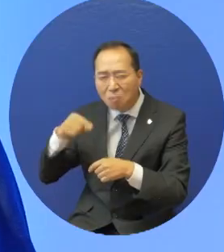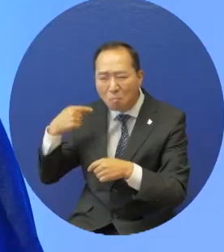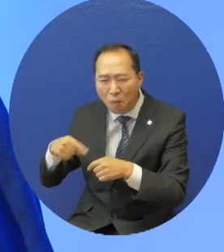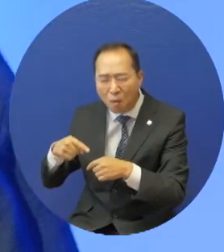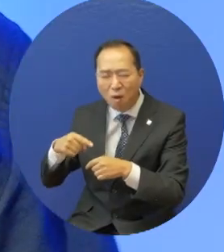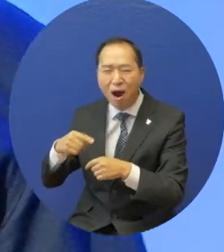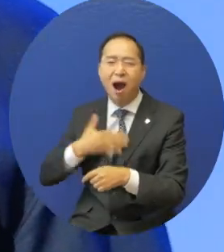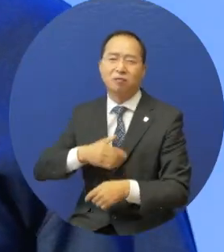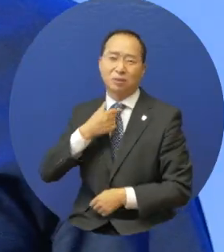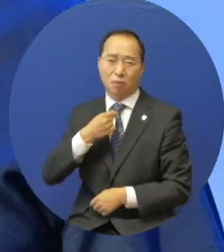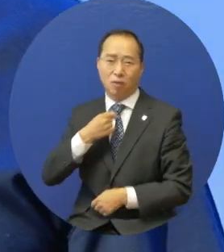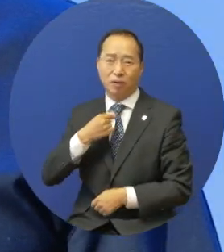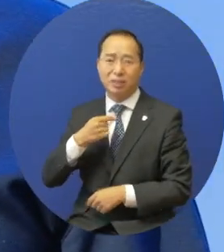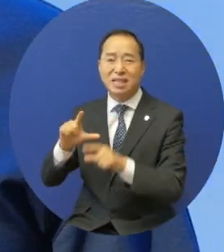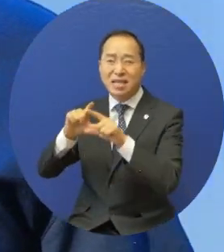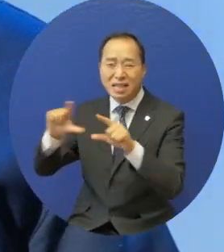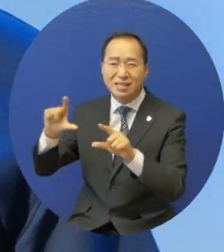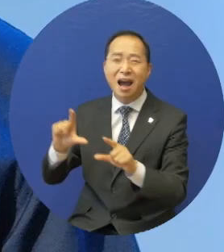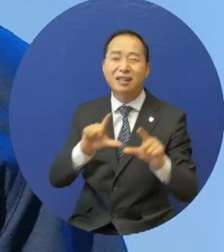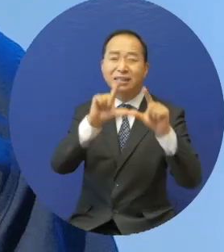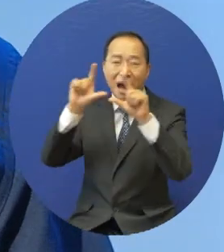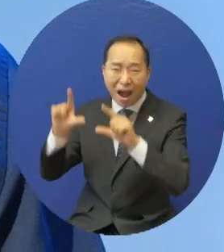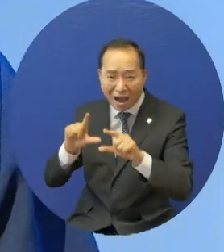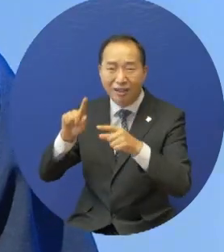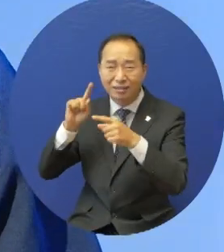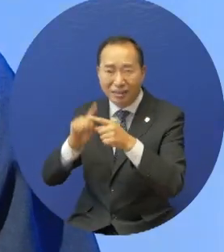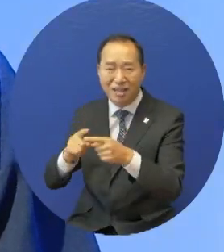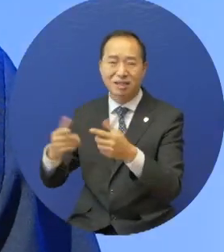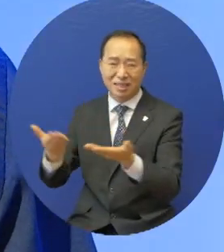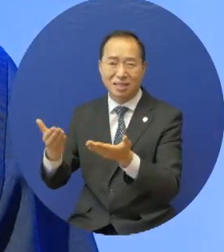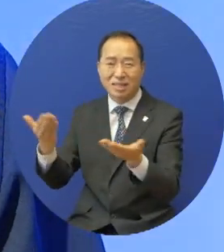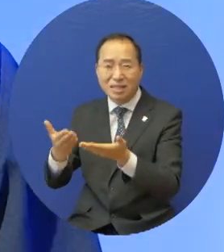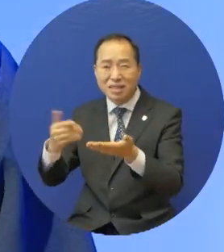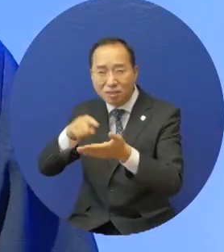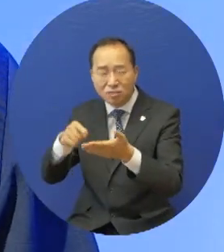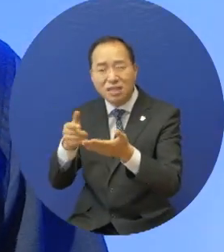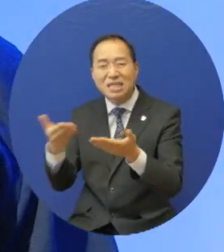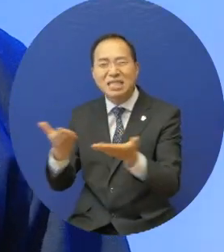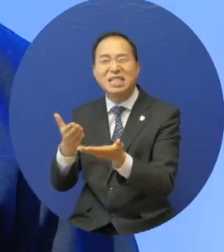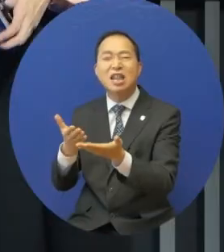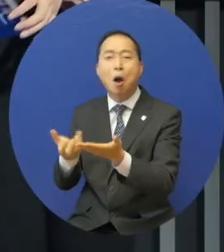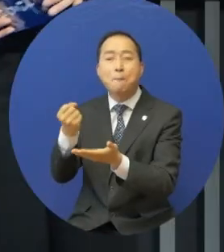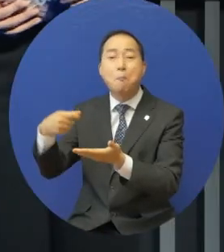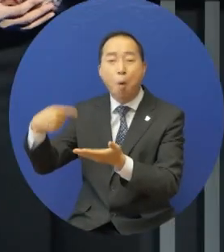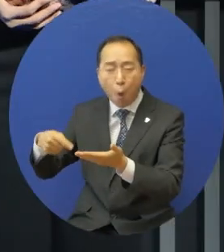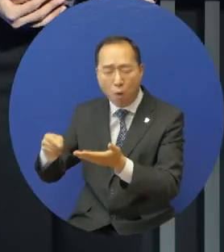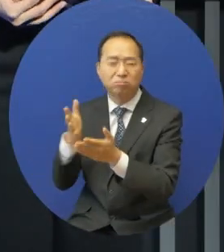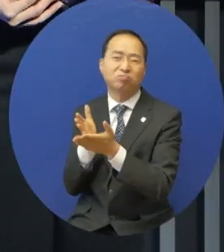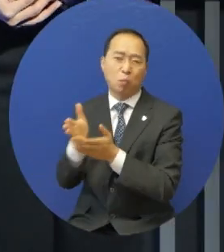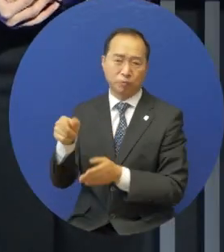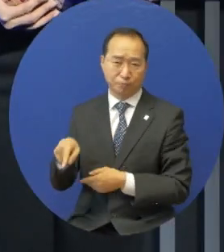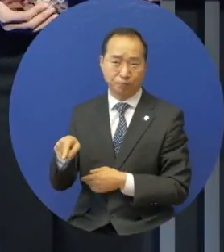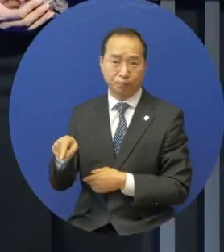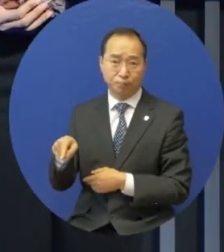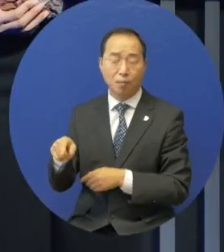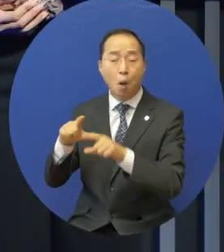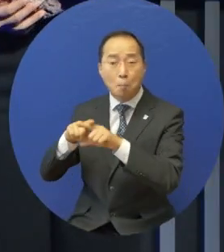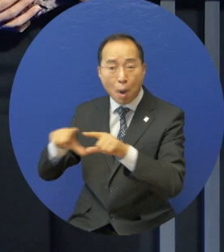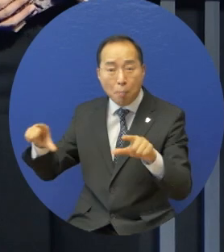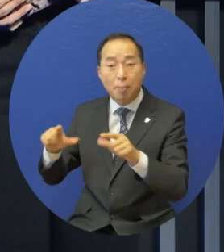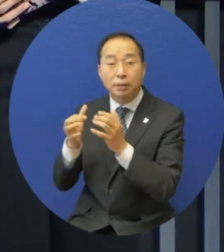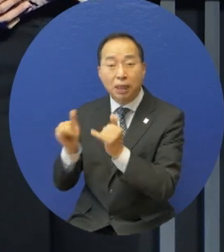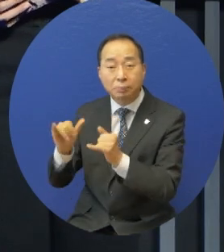싶었어요. 그래서 선택한 게 일상사고 일상사 중에서도 노동이고 노동 중에서도 직업이었던 거죠. 네, 평범한 사람들은